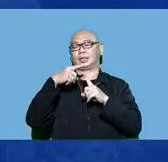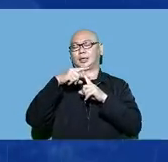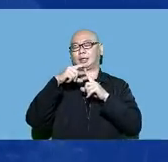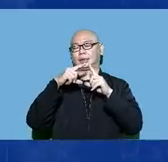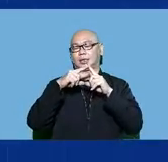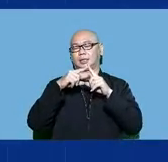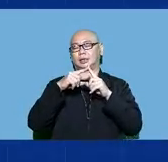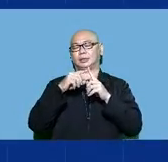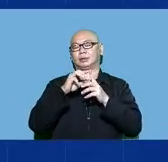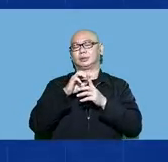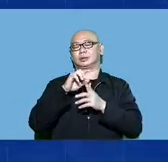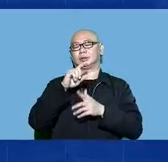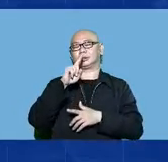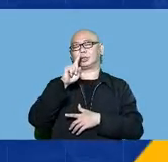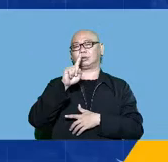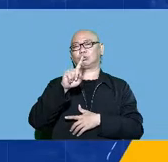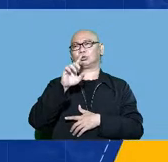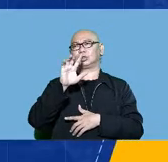profesor